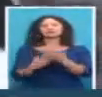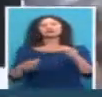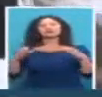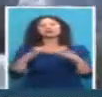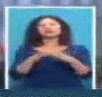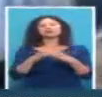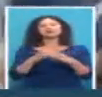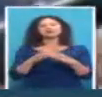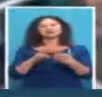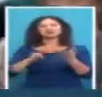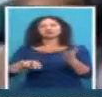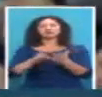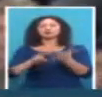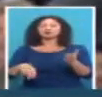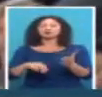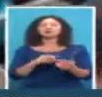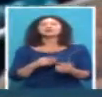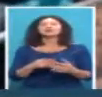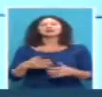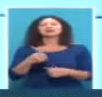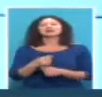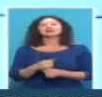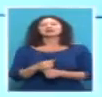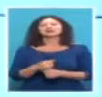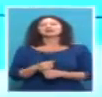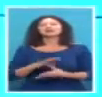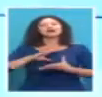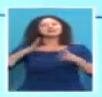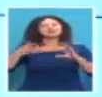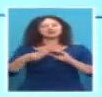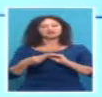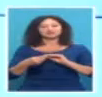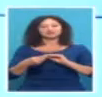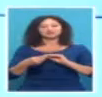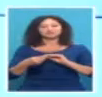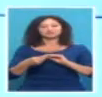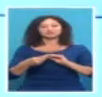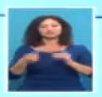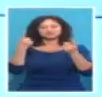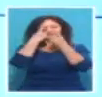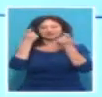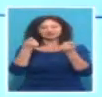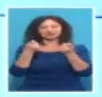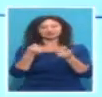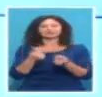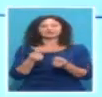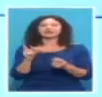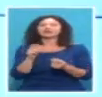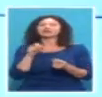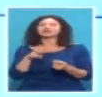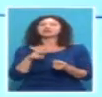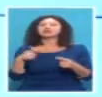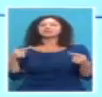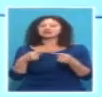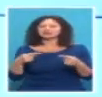турнира. Текущий обладатель Кубка – сборная Аргентины. На основании статистических данных выступления игроков КХЛ определены